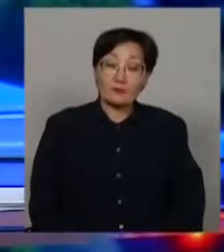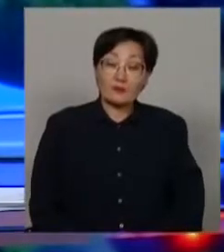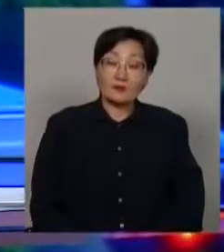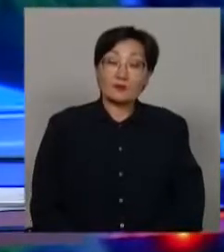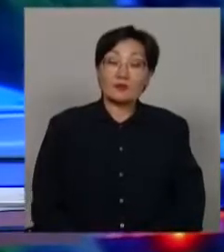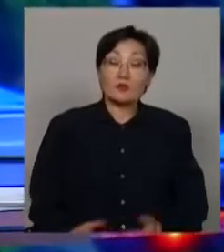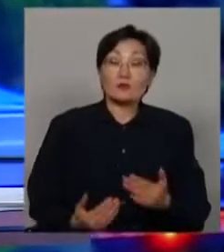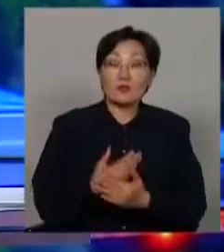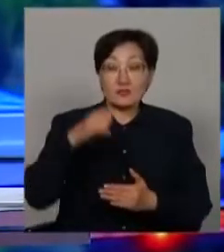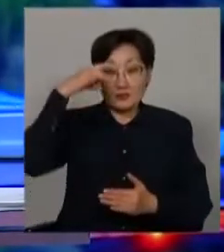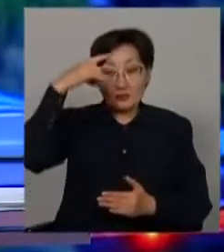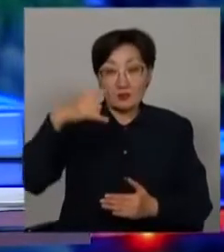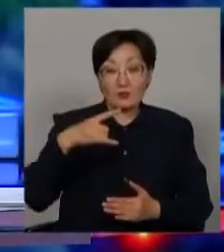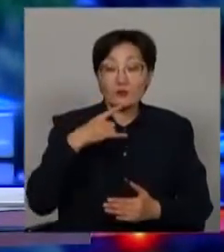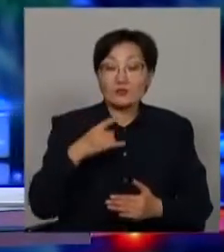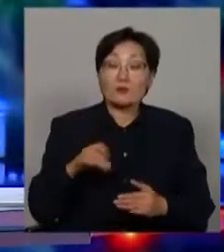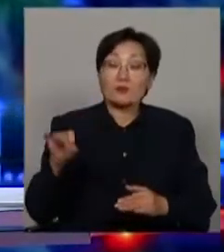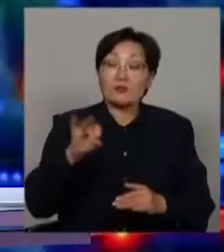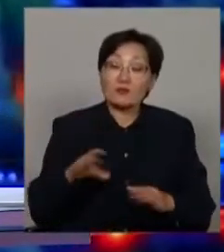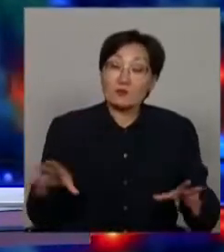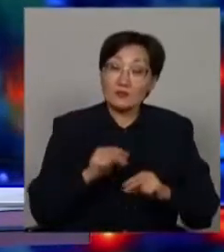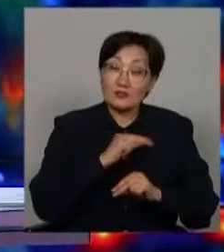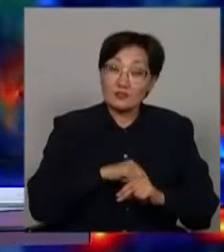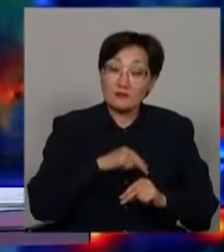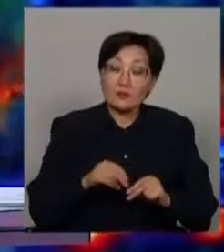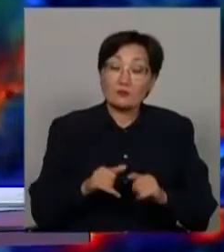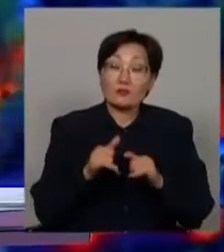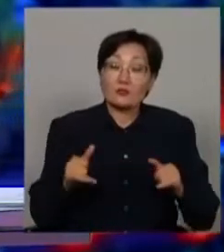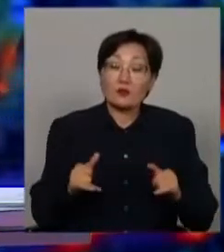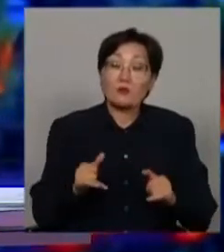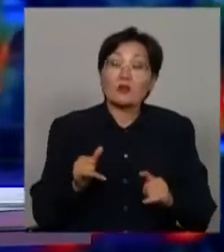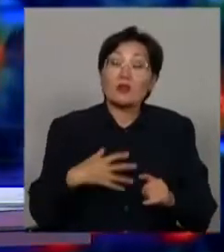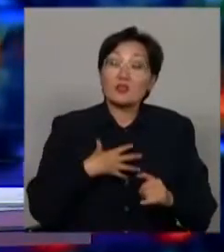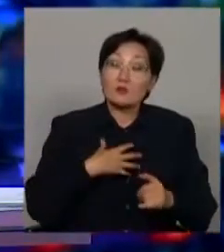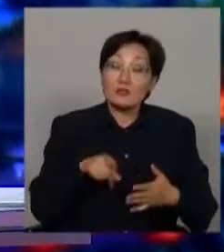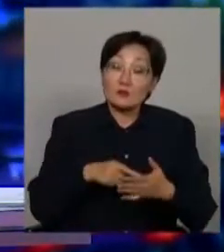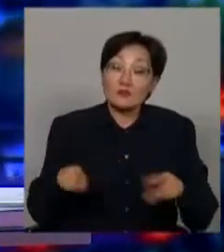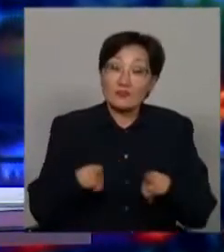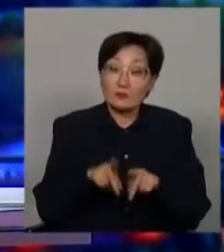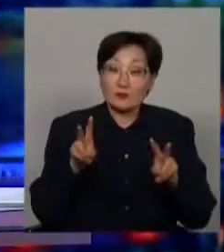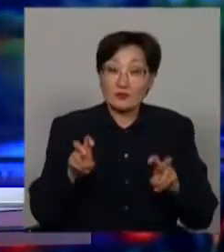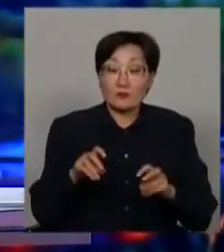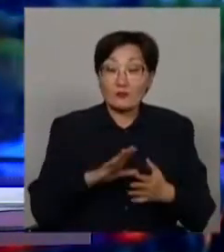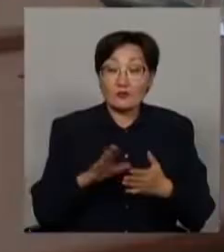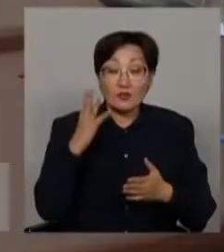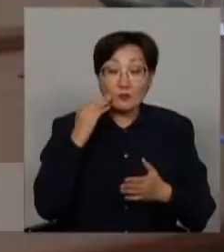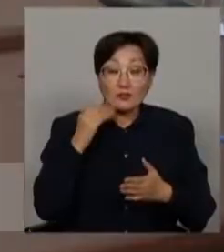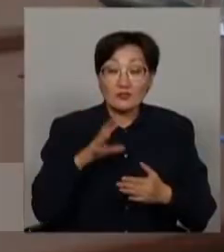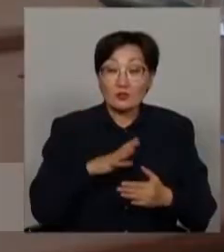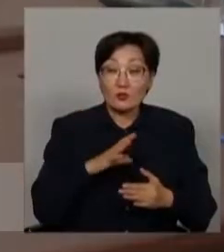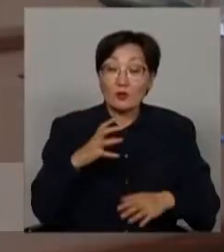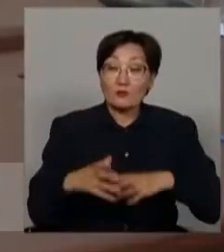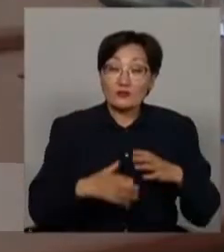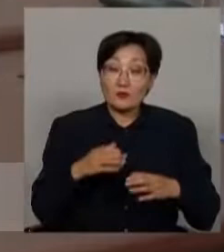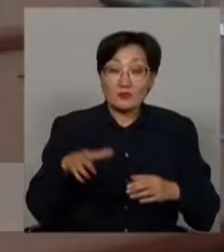Новый Казахстан и мир Востока. История сотрудничества, перспективы и актуальные вопросы. Под таким названием в Алматы состоялась